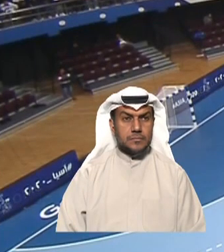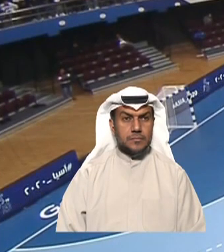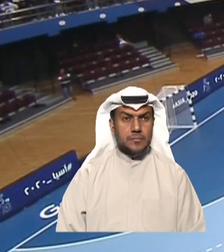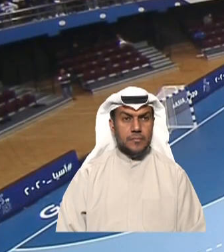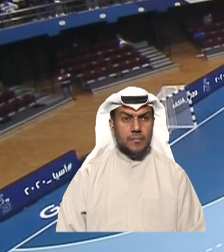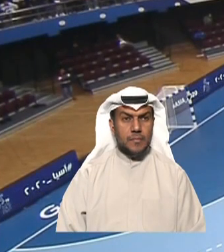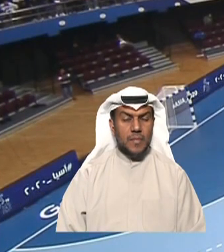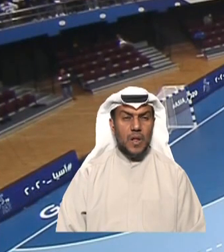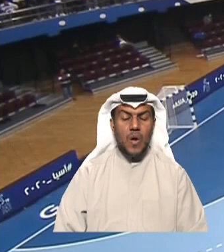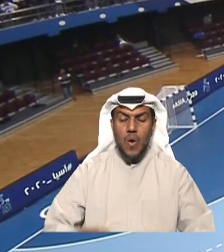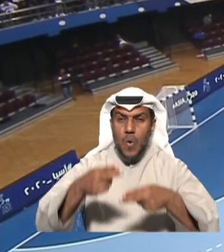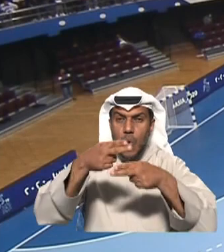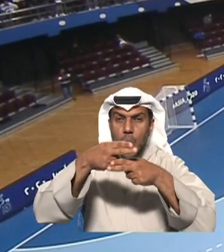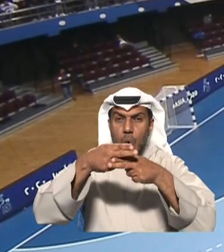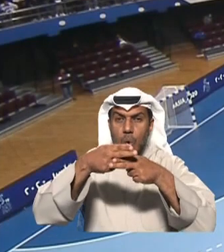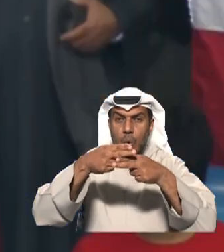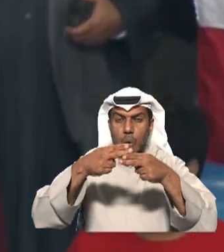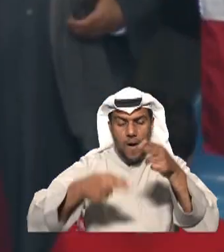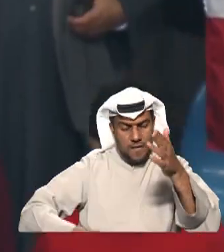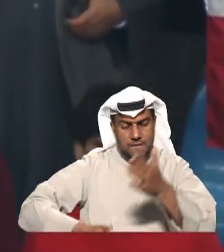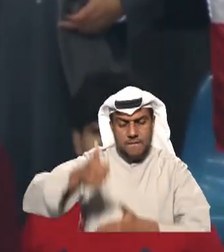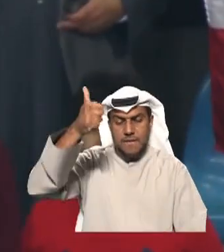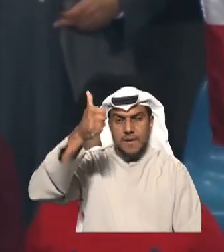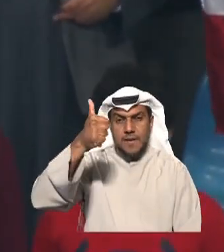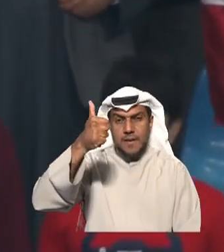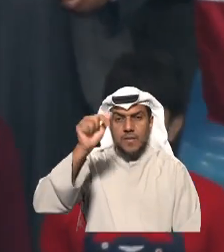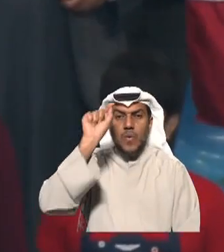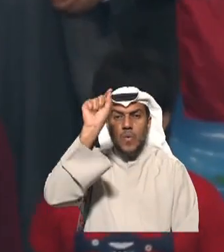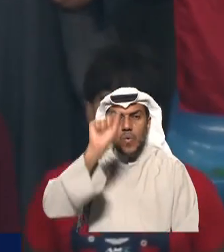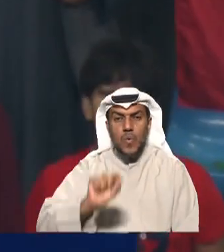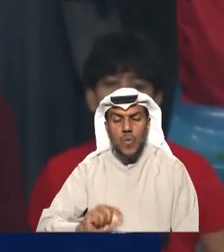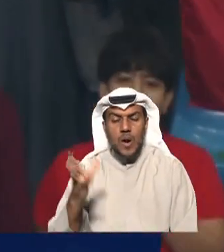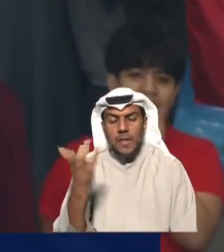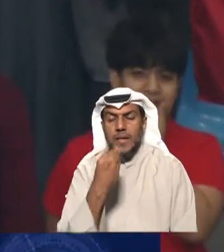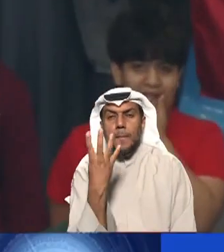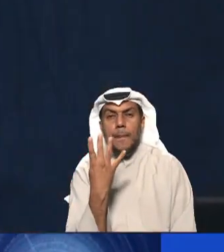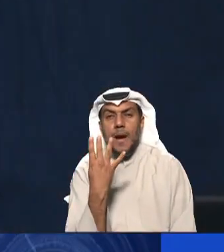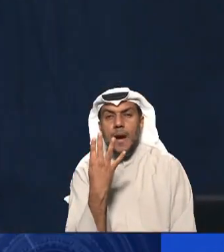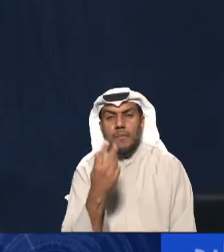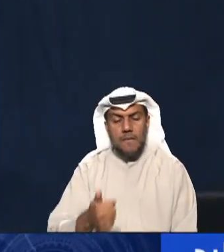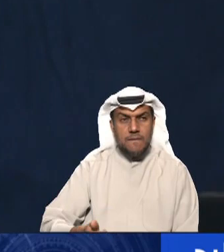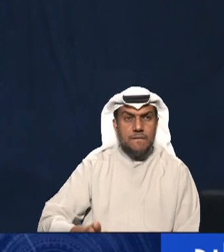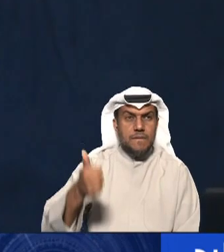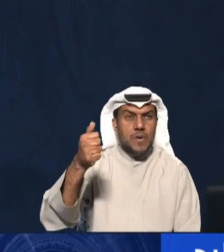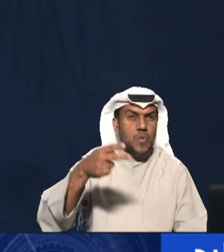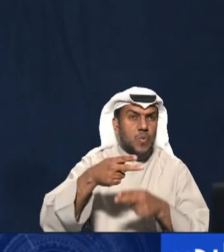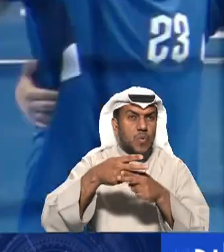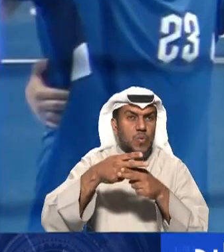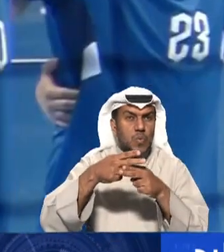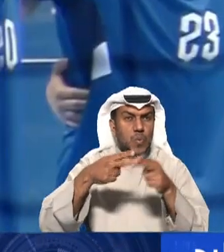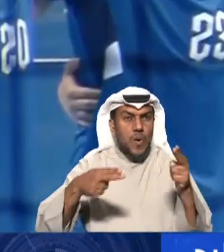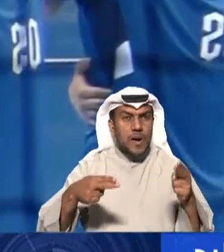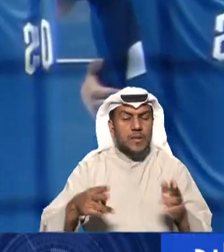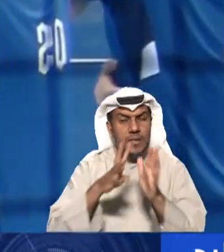نجح أزرق اليد في الوصول للنقطة الرابعة في ظهوره الثاني ضمن منافسات البطولة الآسيوية 19،